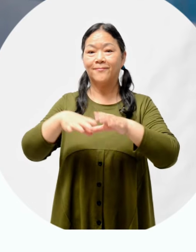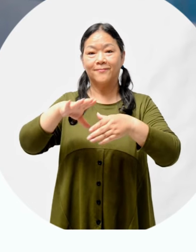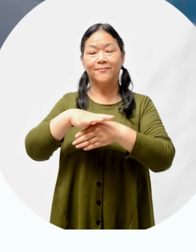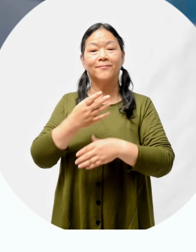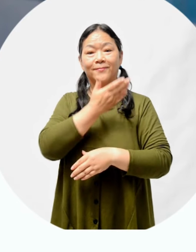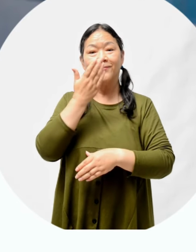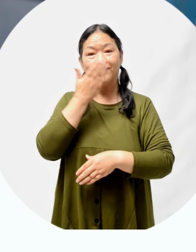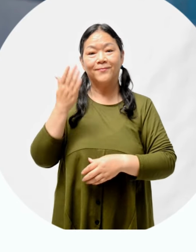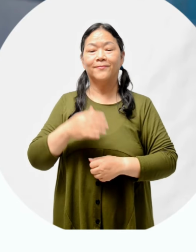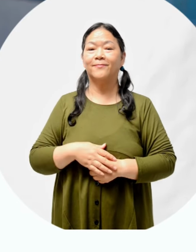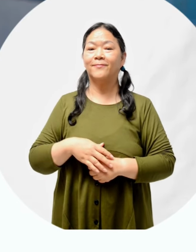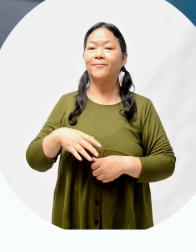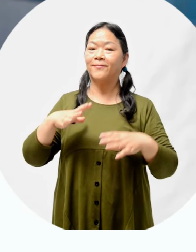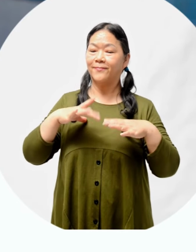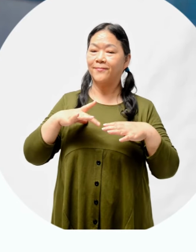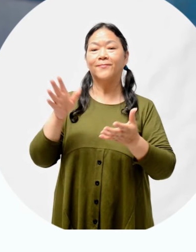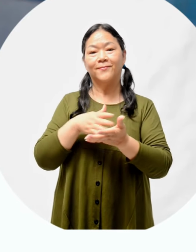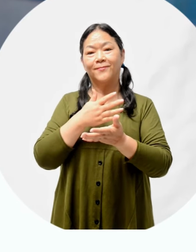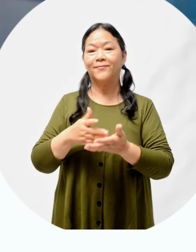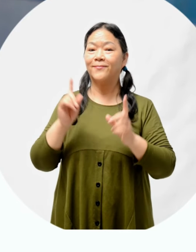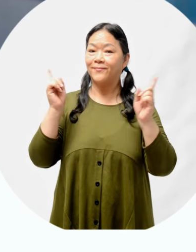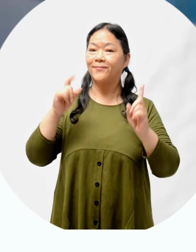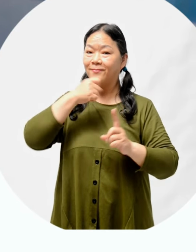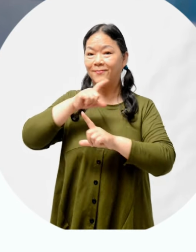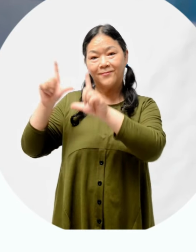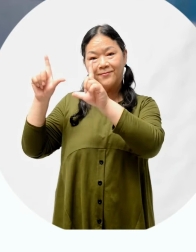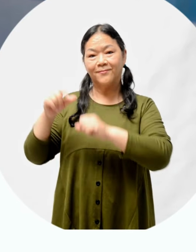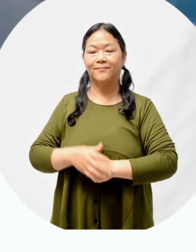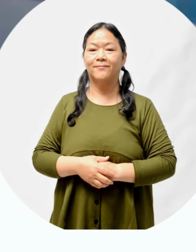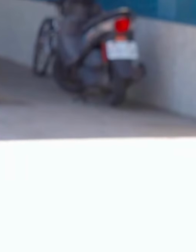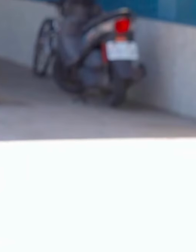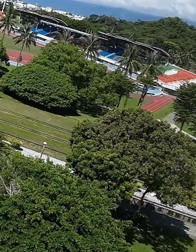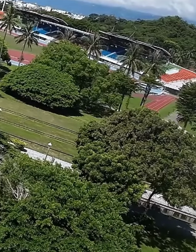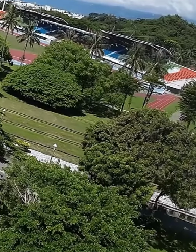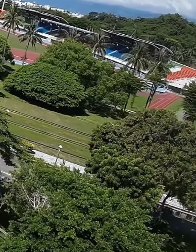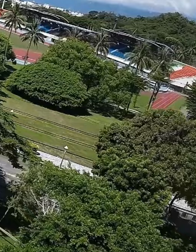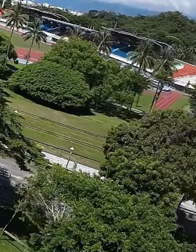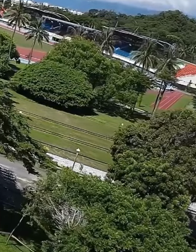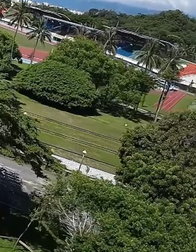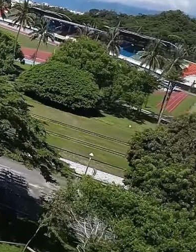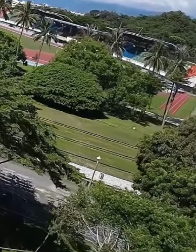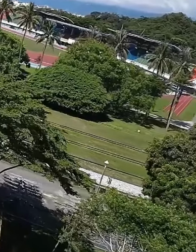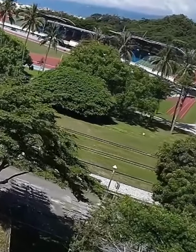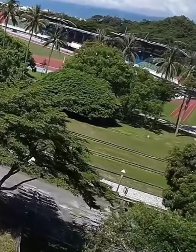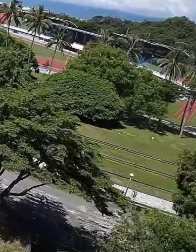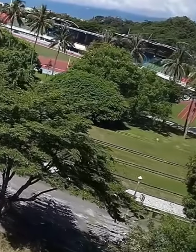趟自然生态与文化之旅，轻松惬意游台东。